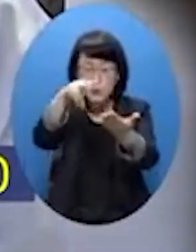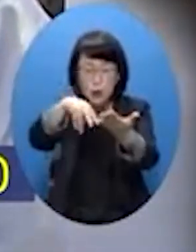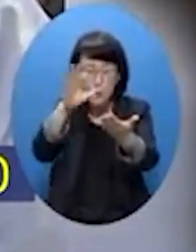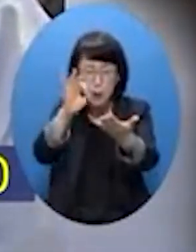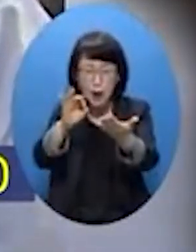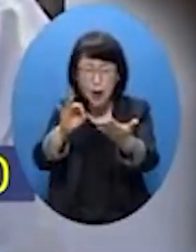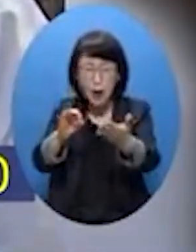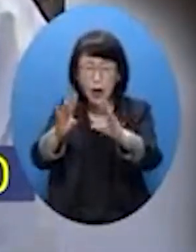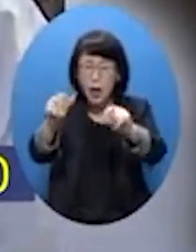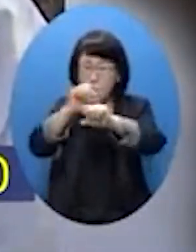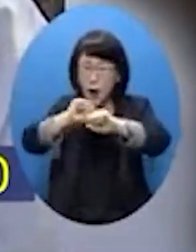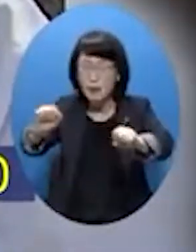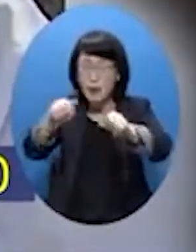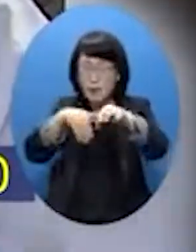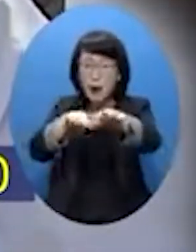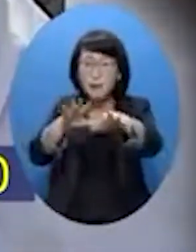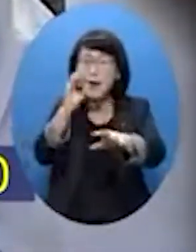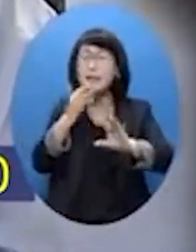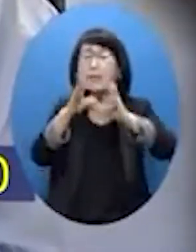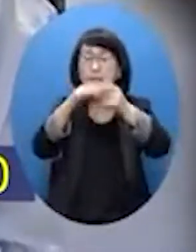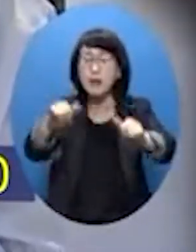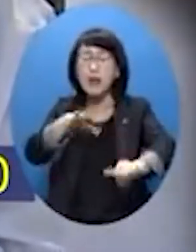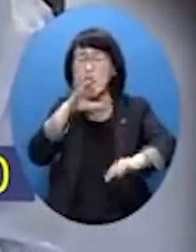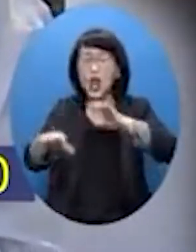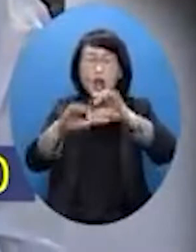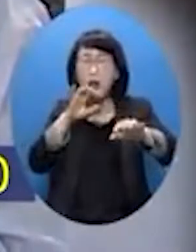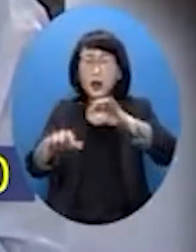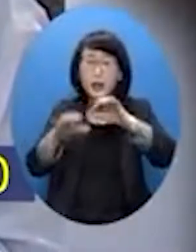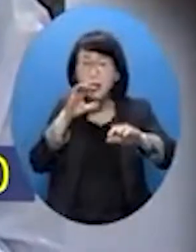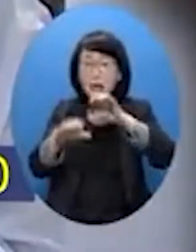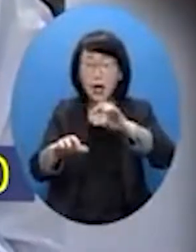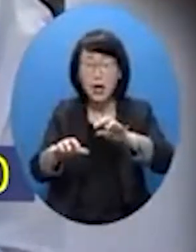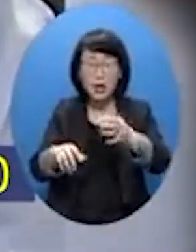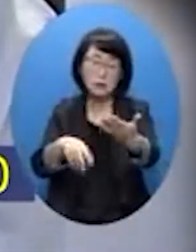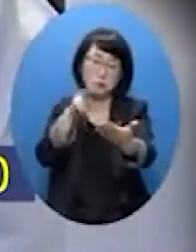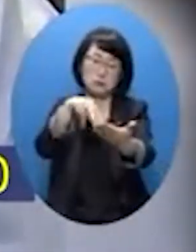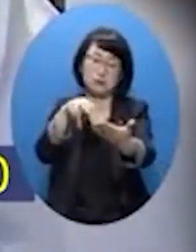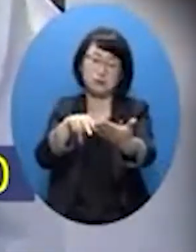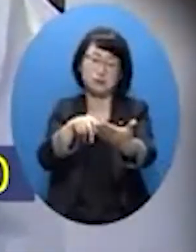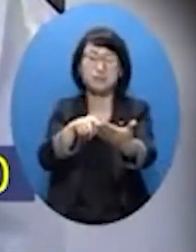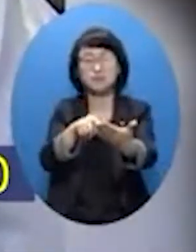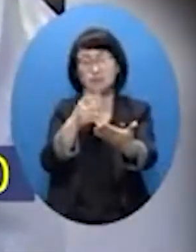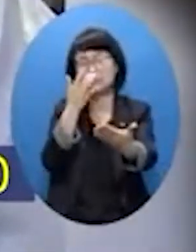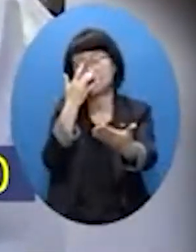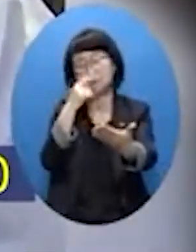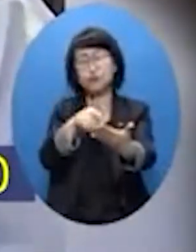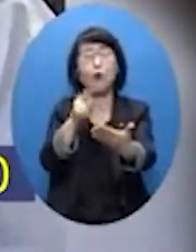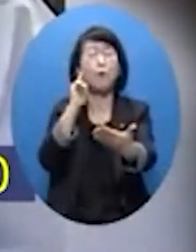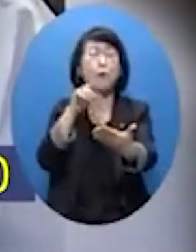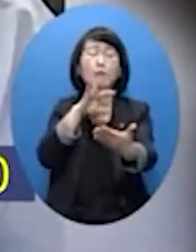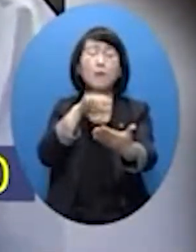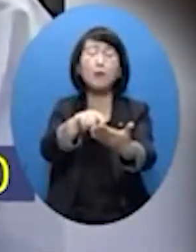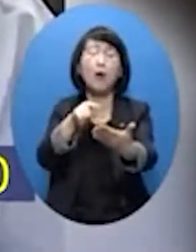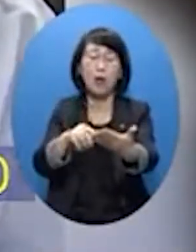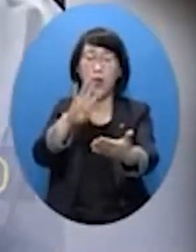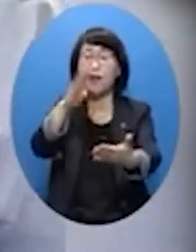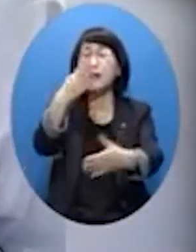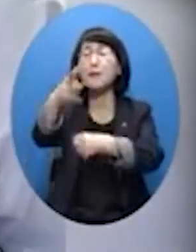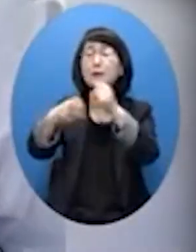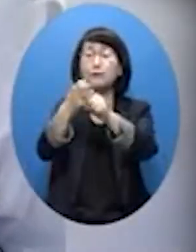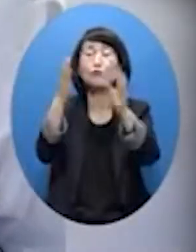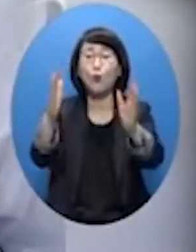멀다고 엄마 어 표하고 워머 불평 하하는 모습을 보면서 잘 이해가 되지 않았습니다 430년 동안